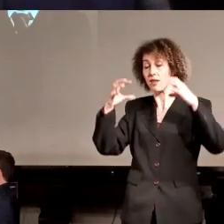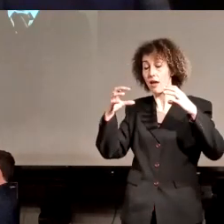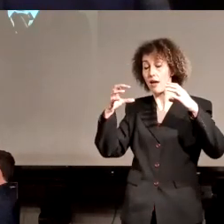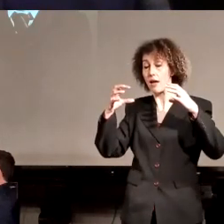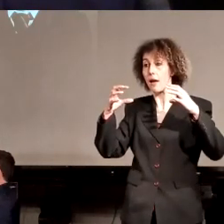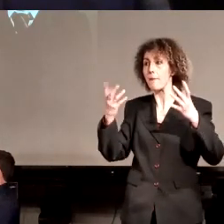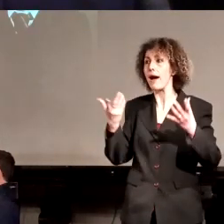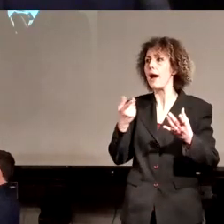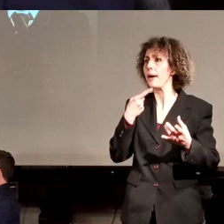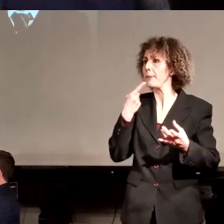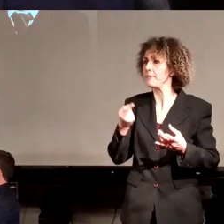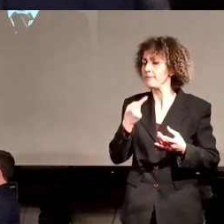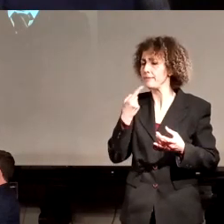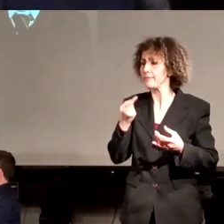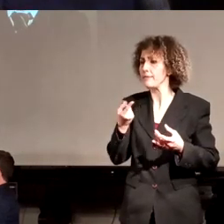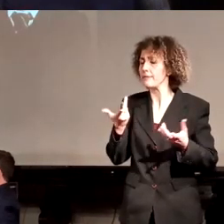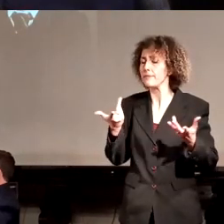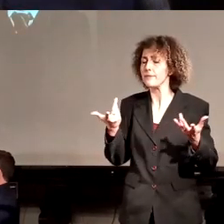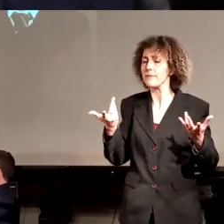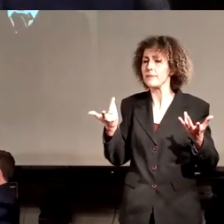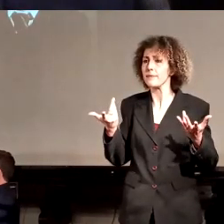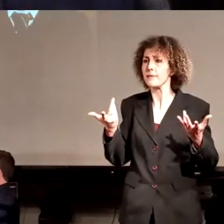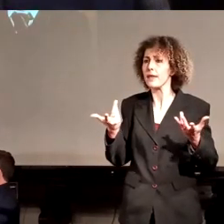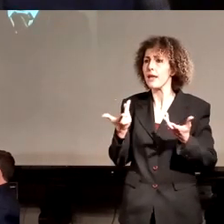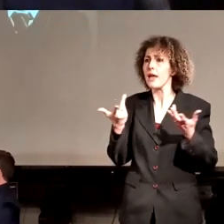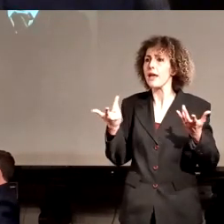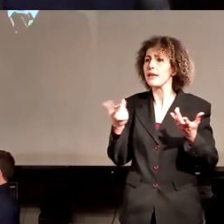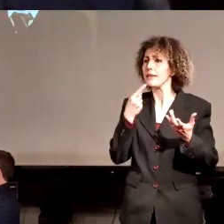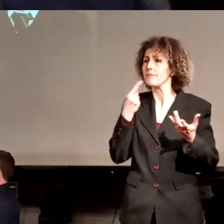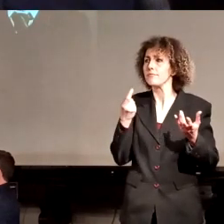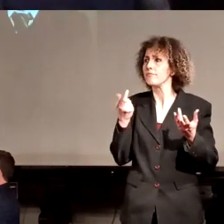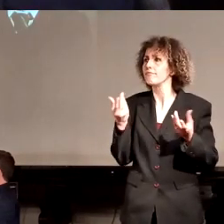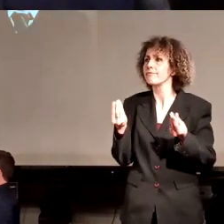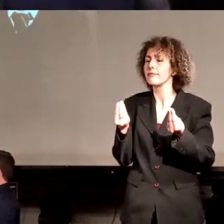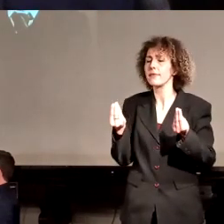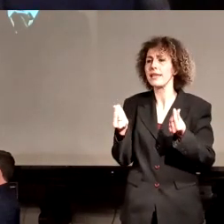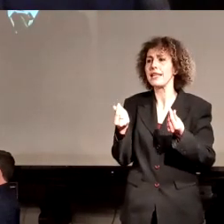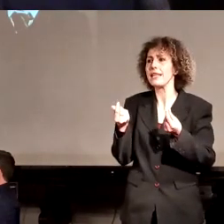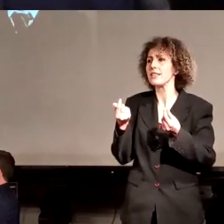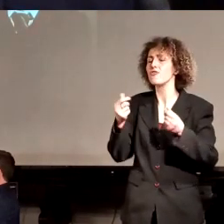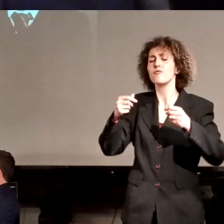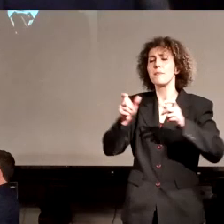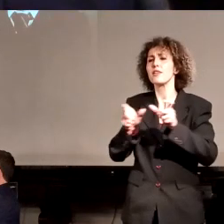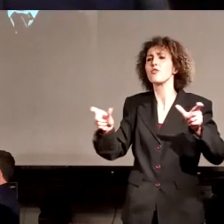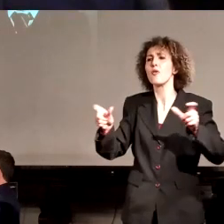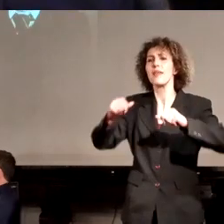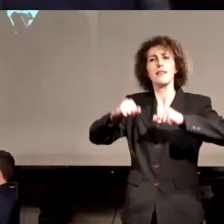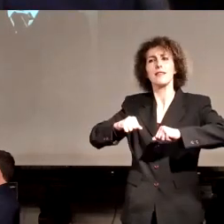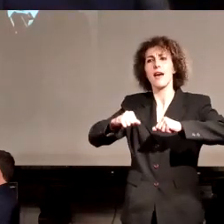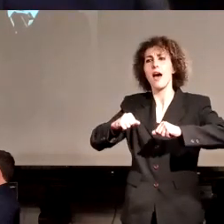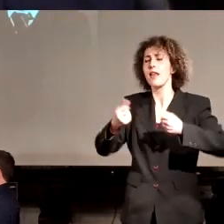parlare quale dure bass secondo voi la principale utilità della gente sana e robusta